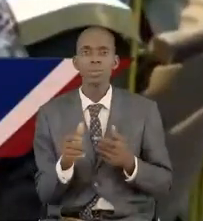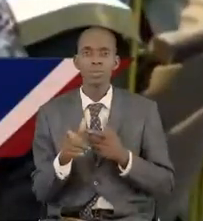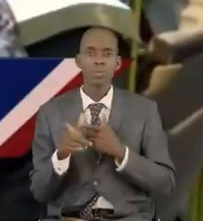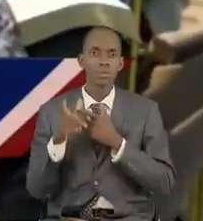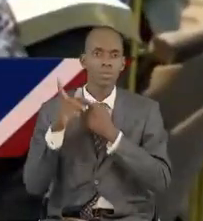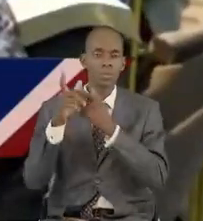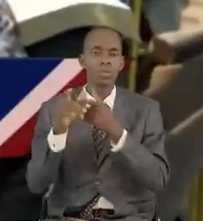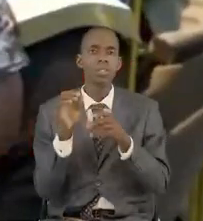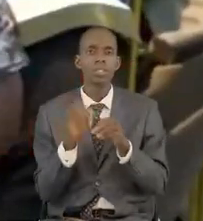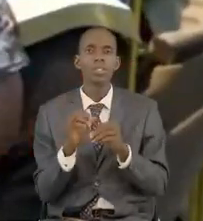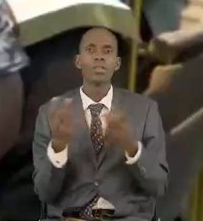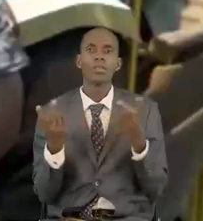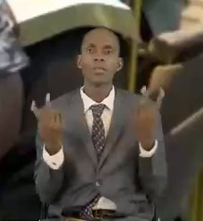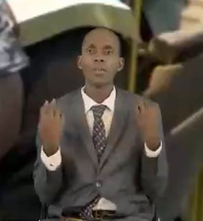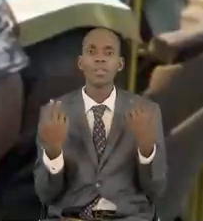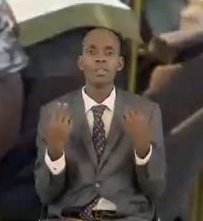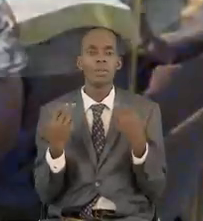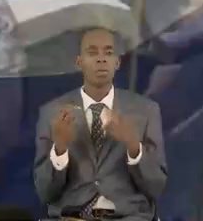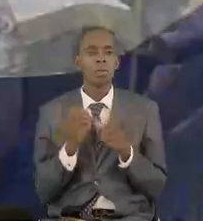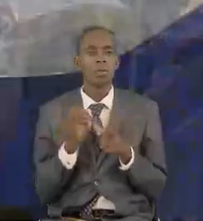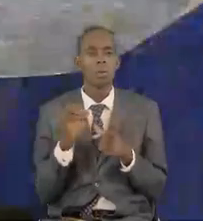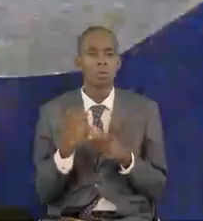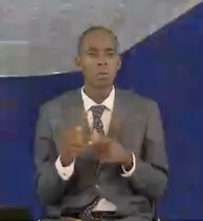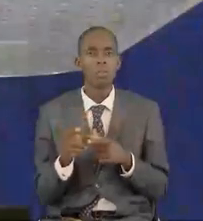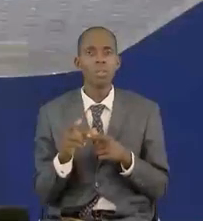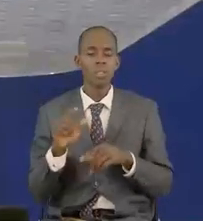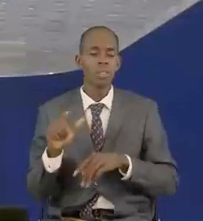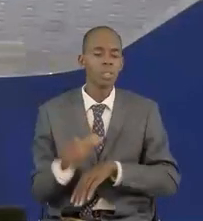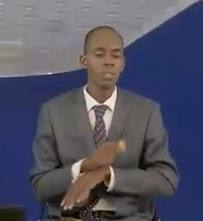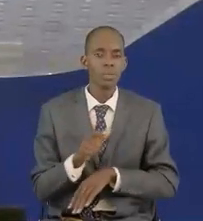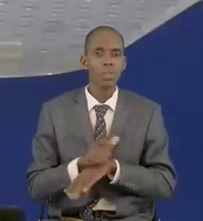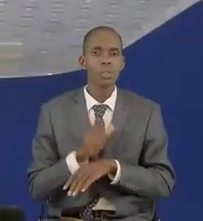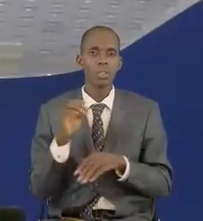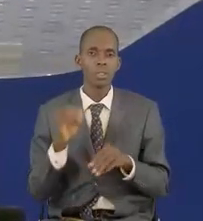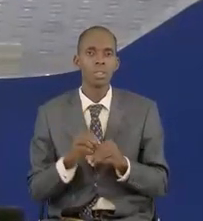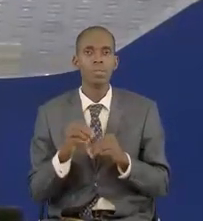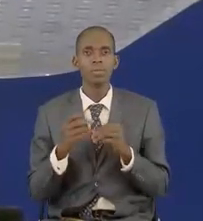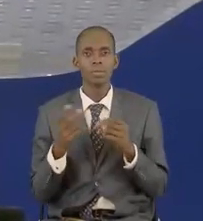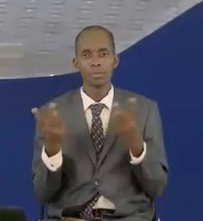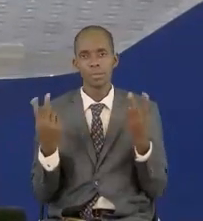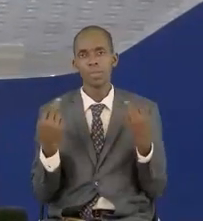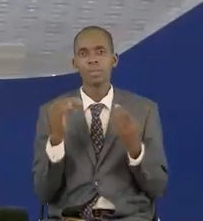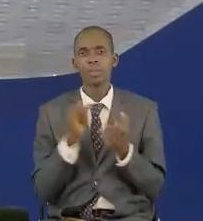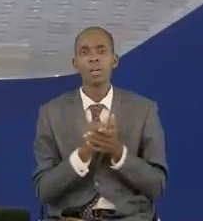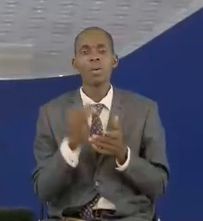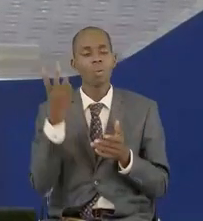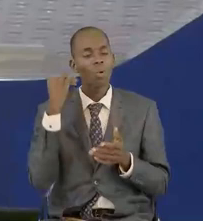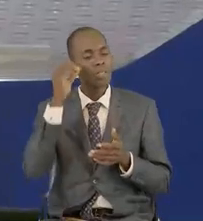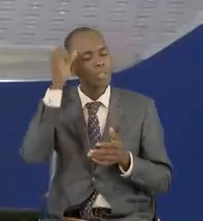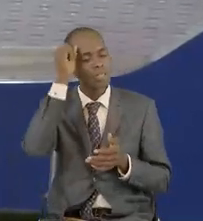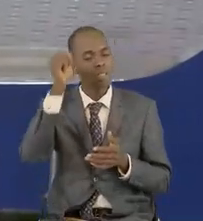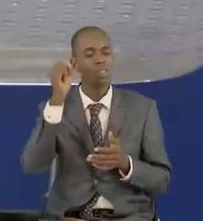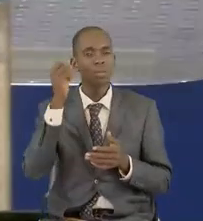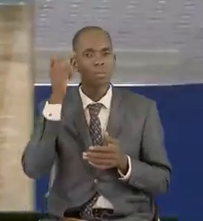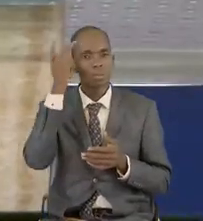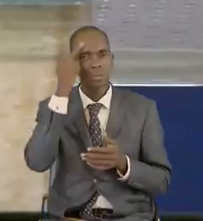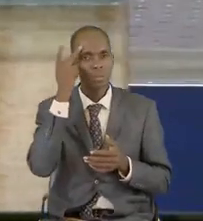couru en vain ni travailler en vain c'était son objectif